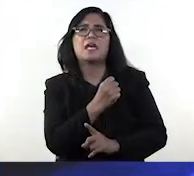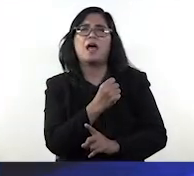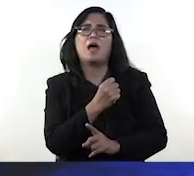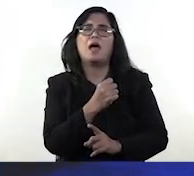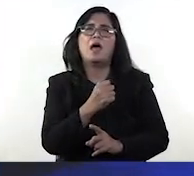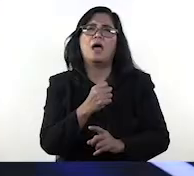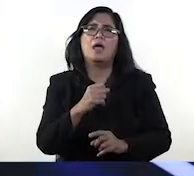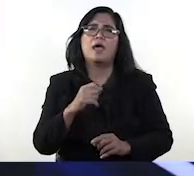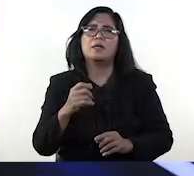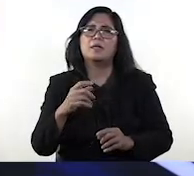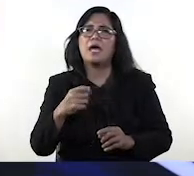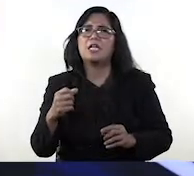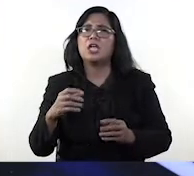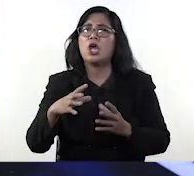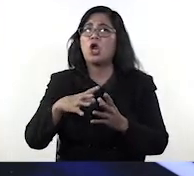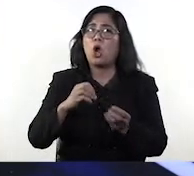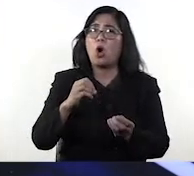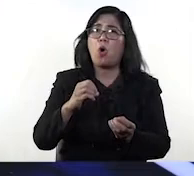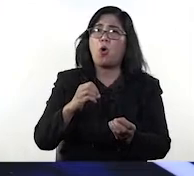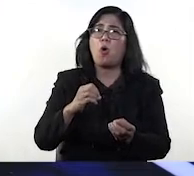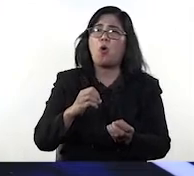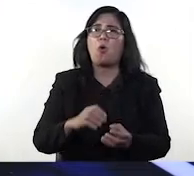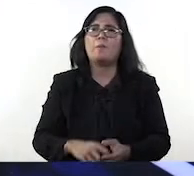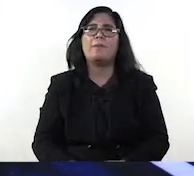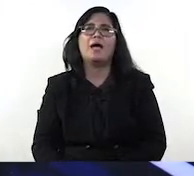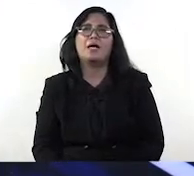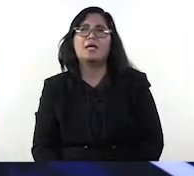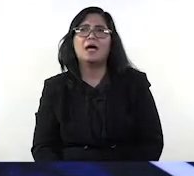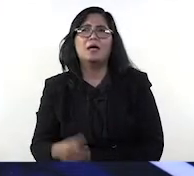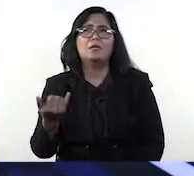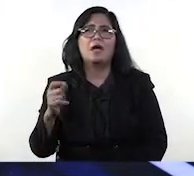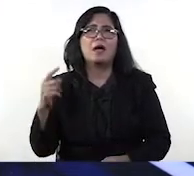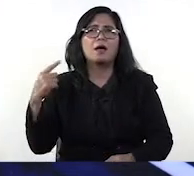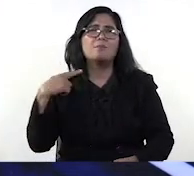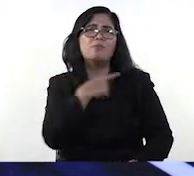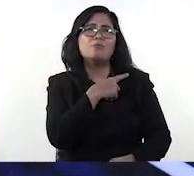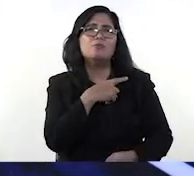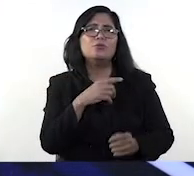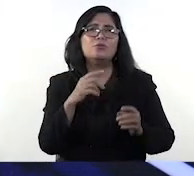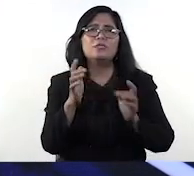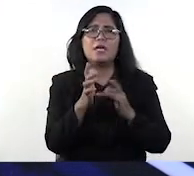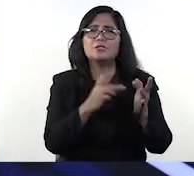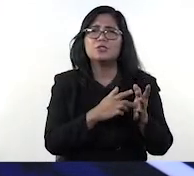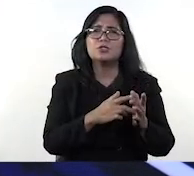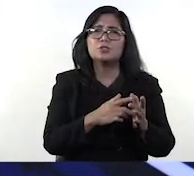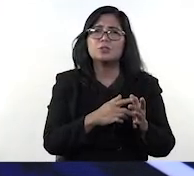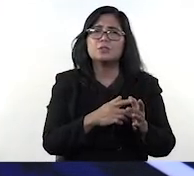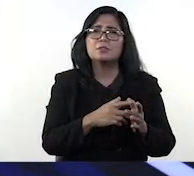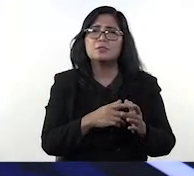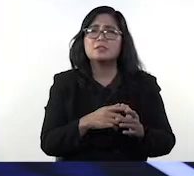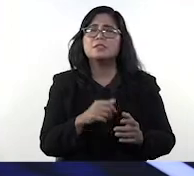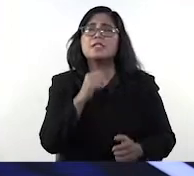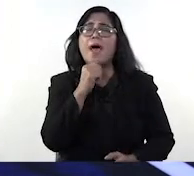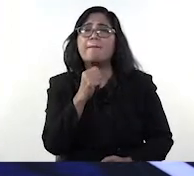dari roh Hai makanya yang membunuh Yesus adalah orang kafir bukan